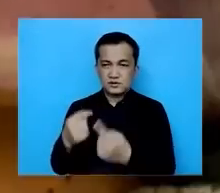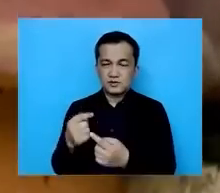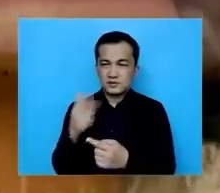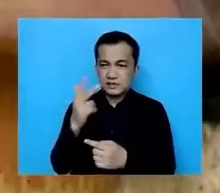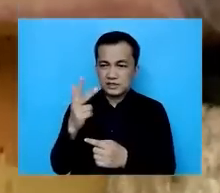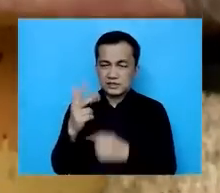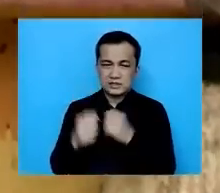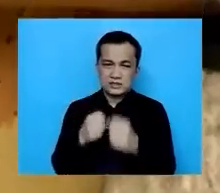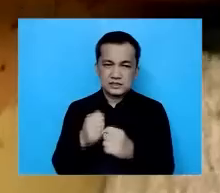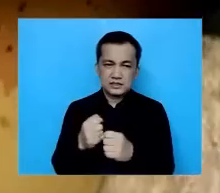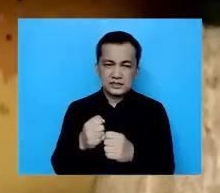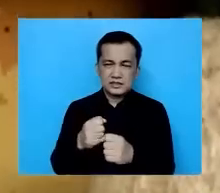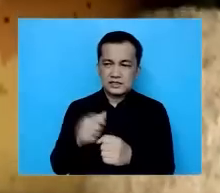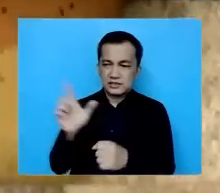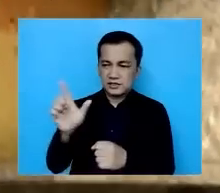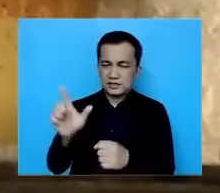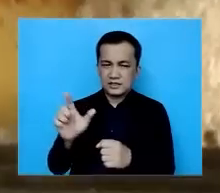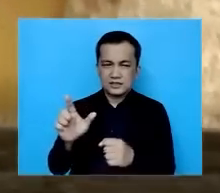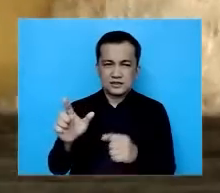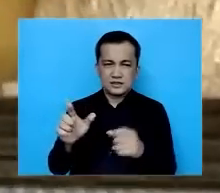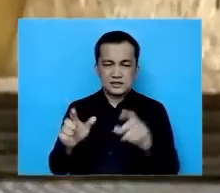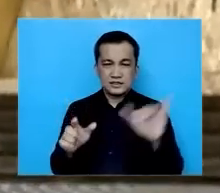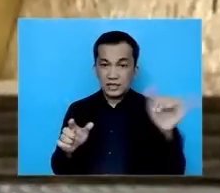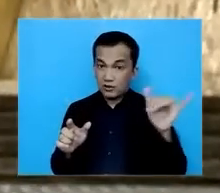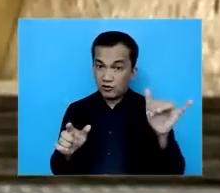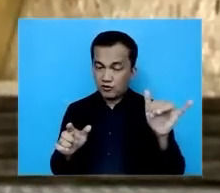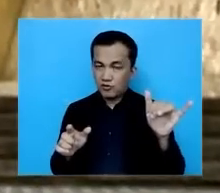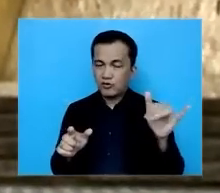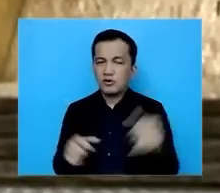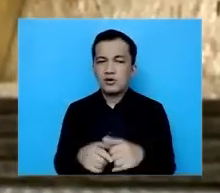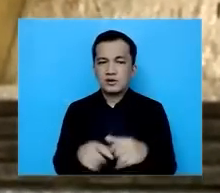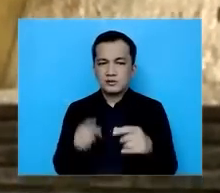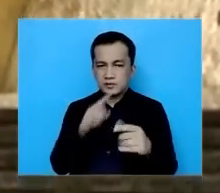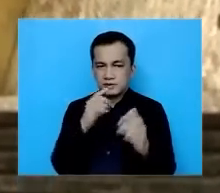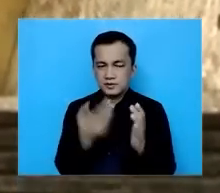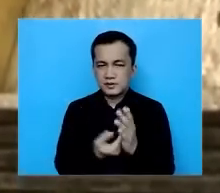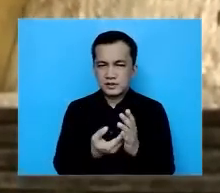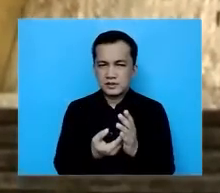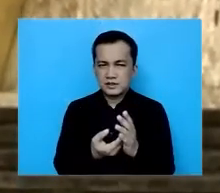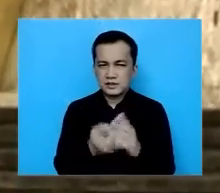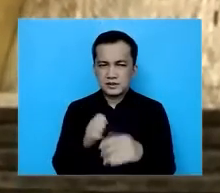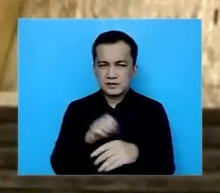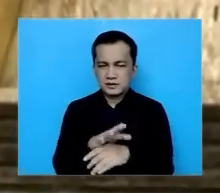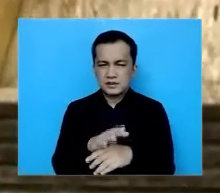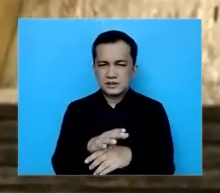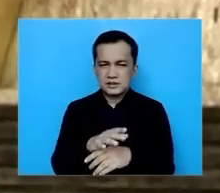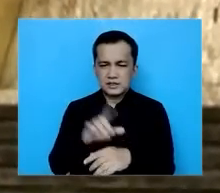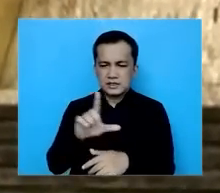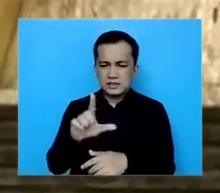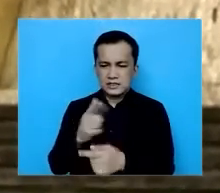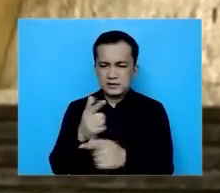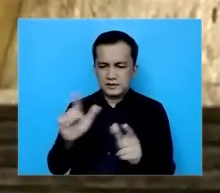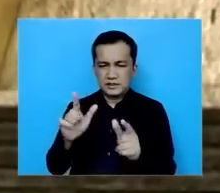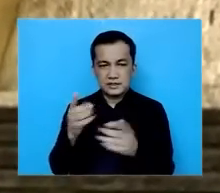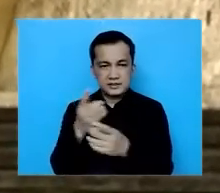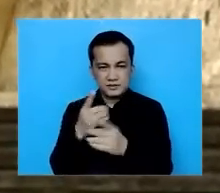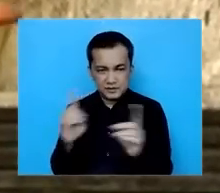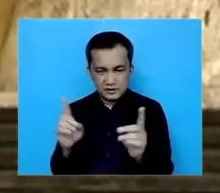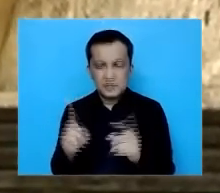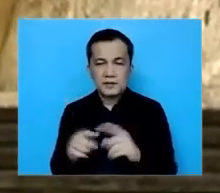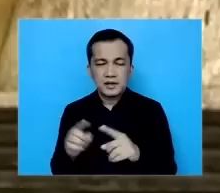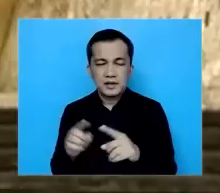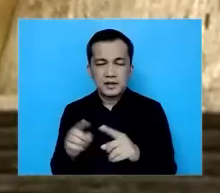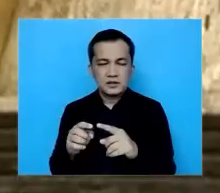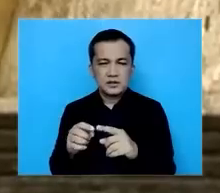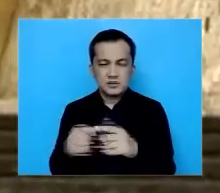EDSA, aka tinatawag natin mga dilawan, na patunayan na mas epektibo ang liberal na demokrasya. Pero lumalabas, mas gusto